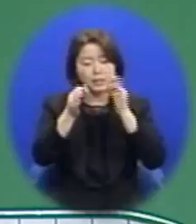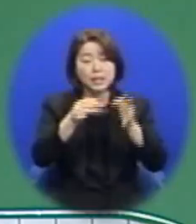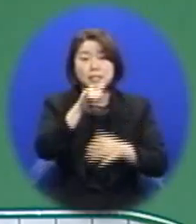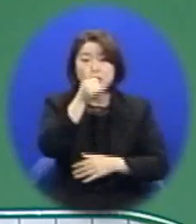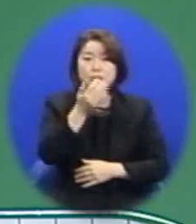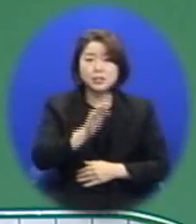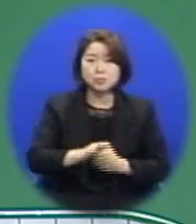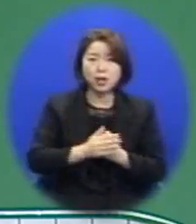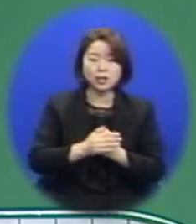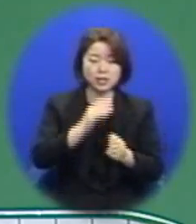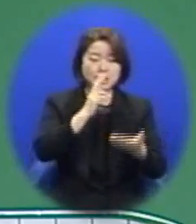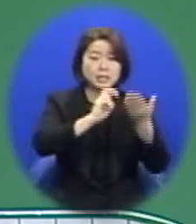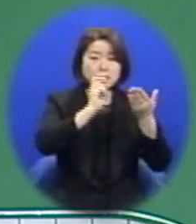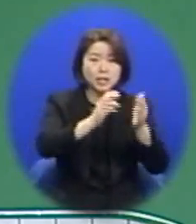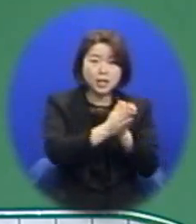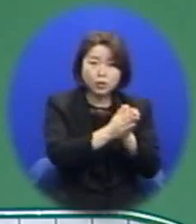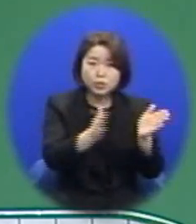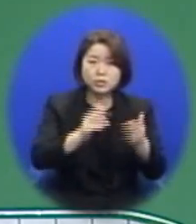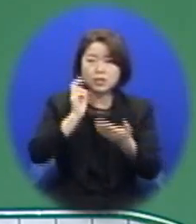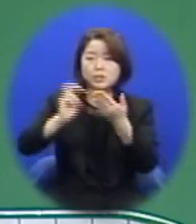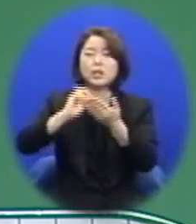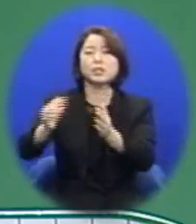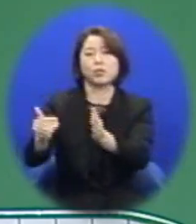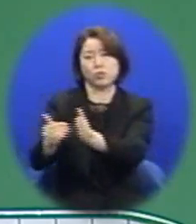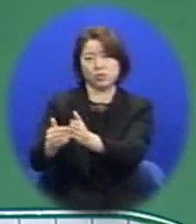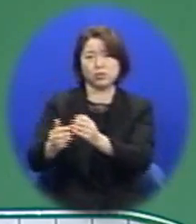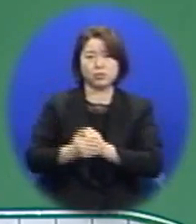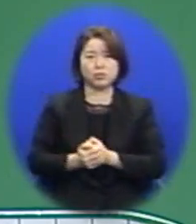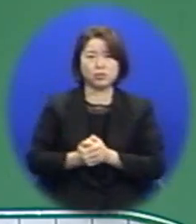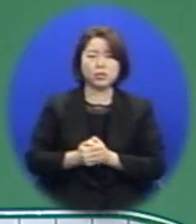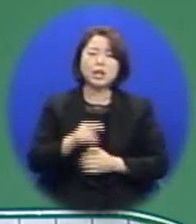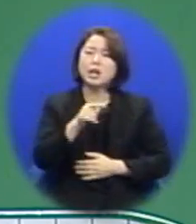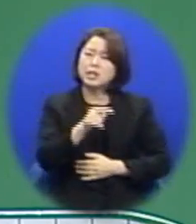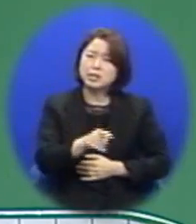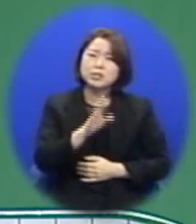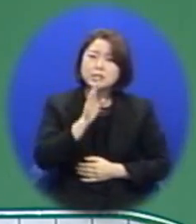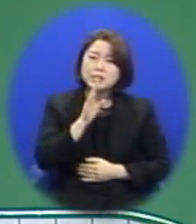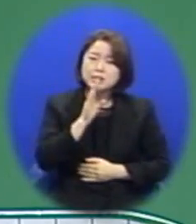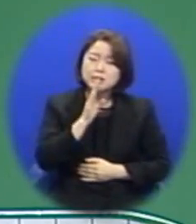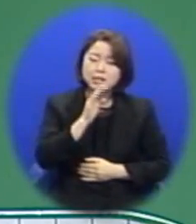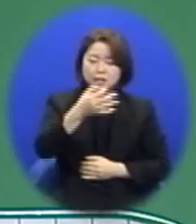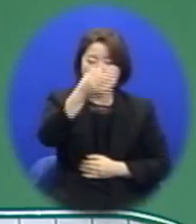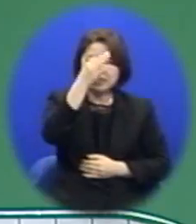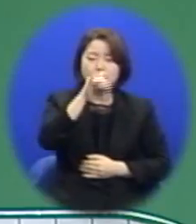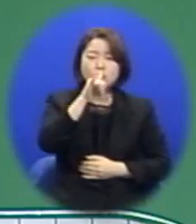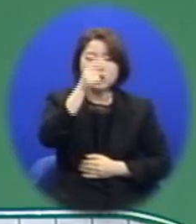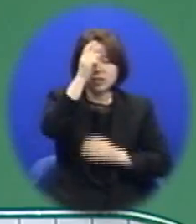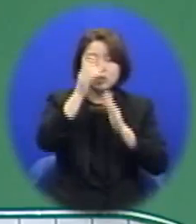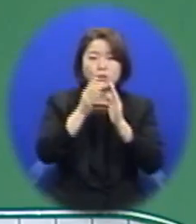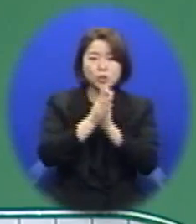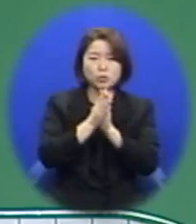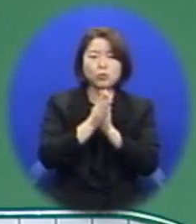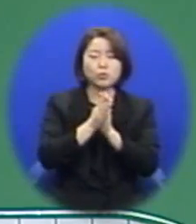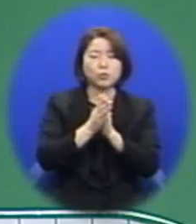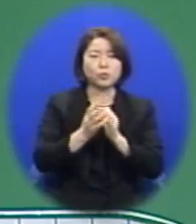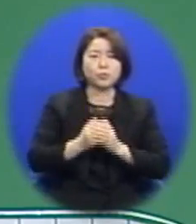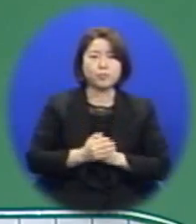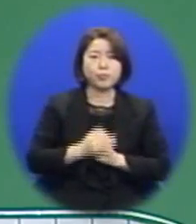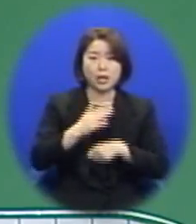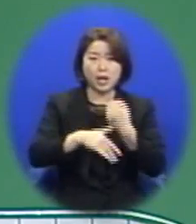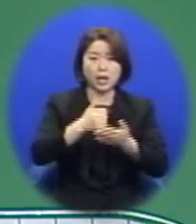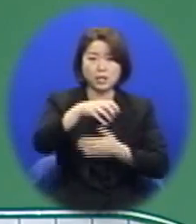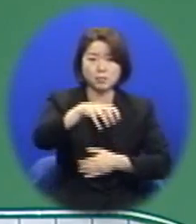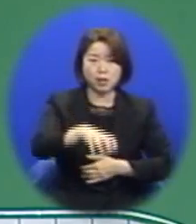찬양으로 시작하고 찬양으로 끝나요. 여러분, 이것이 진짜 능력 있는 기도예요. 하나님 앞에